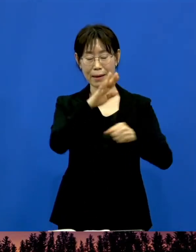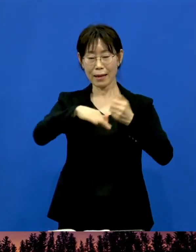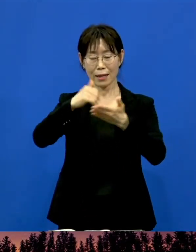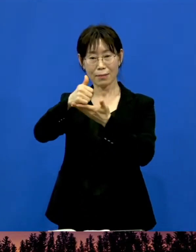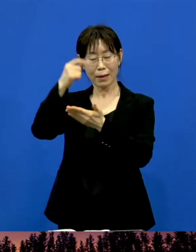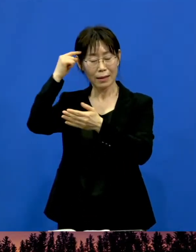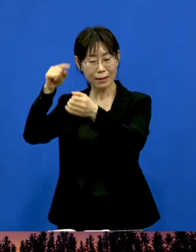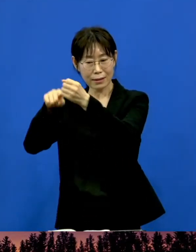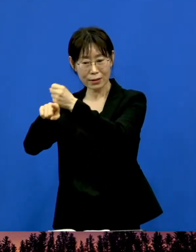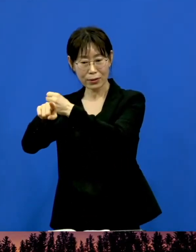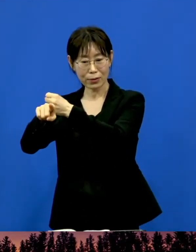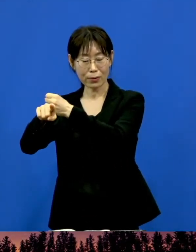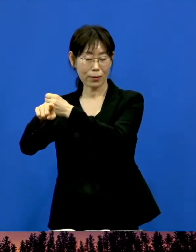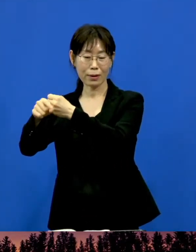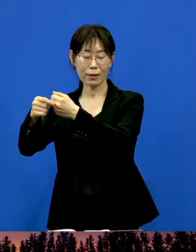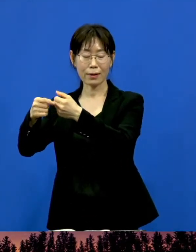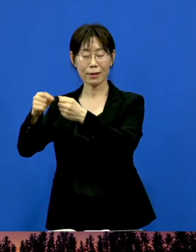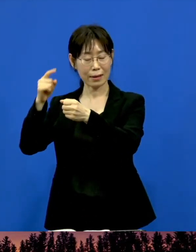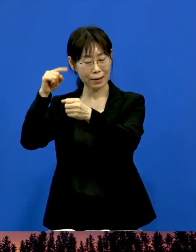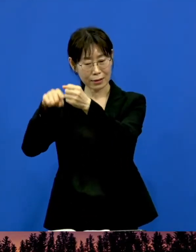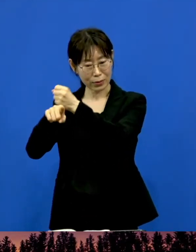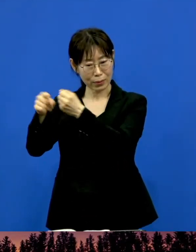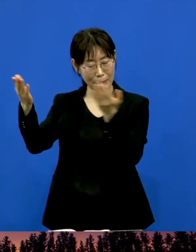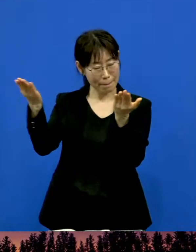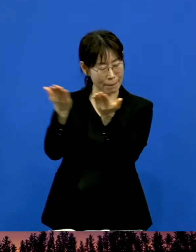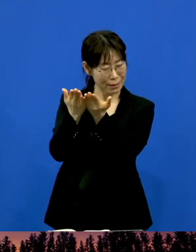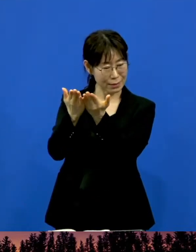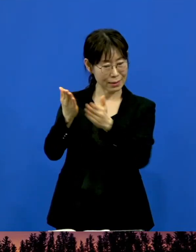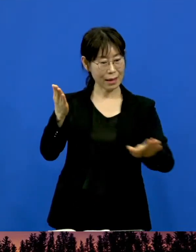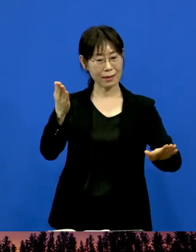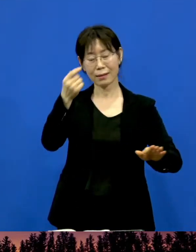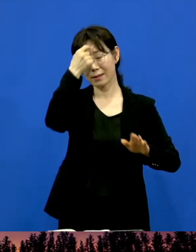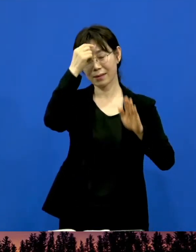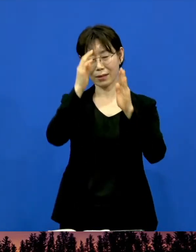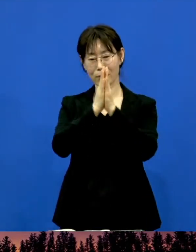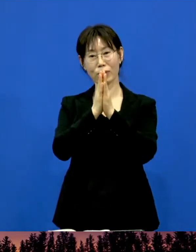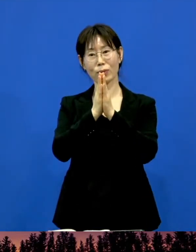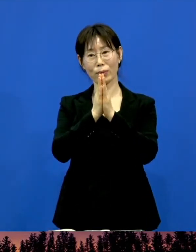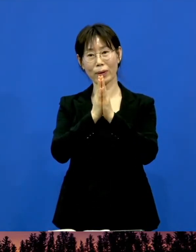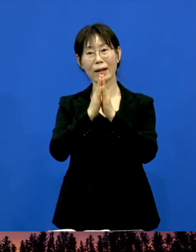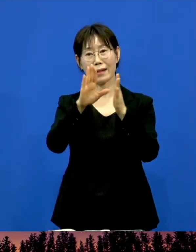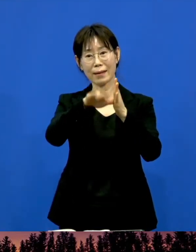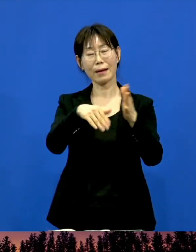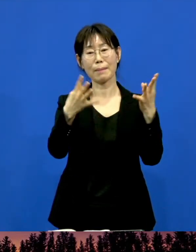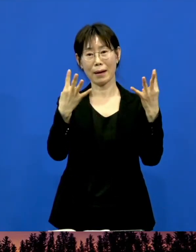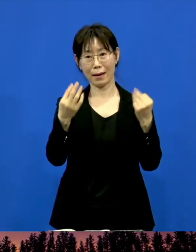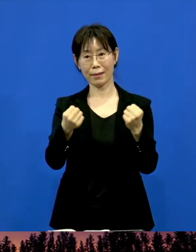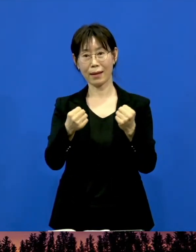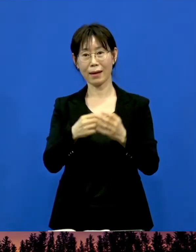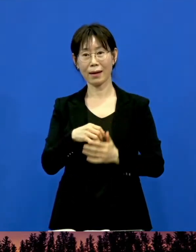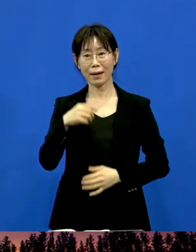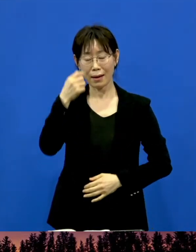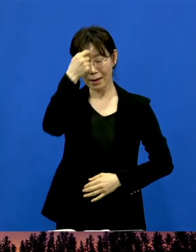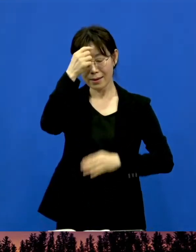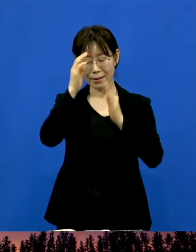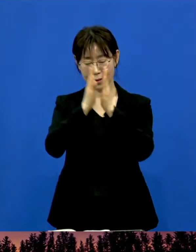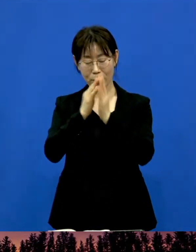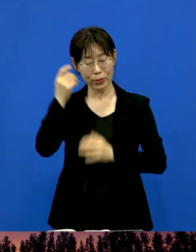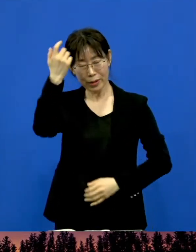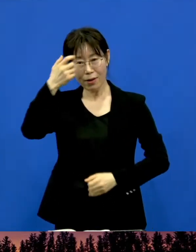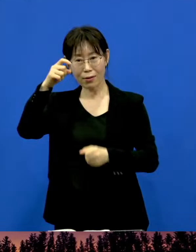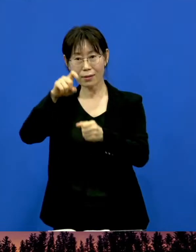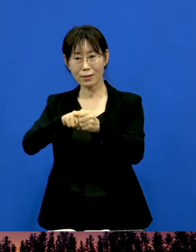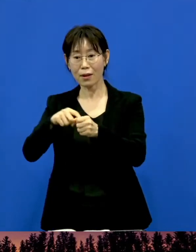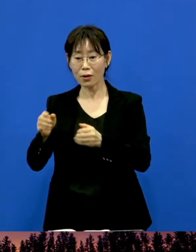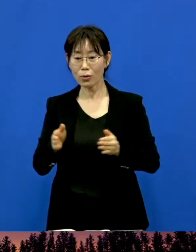자기 중심적 기도를 드리게 될 때가 많습니다. 그래서 우리의 기도는 우리의 영성의 통로이면서